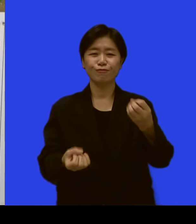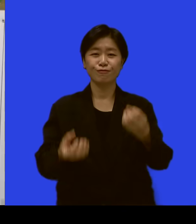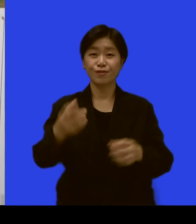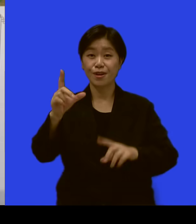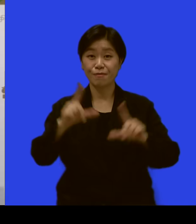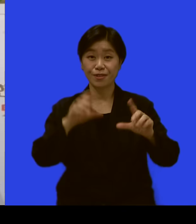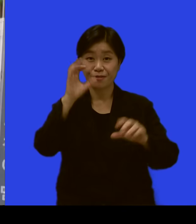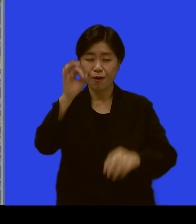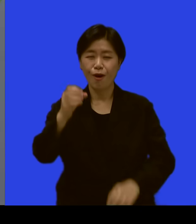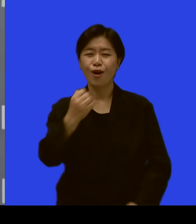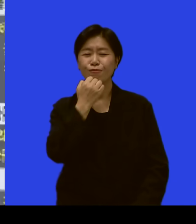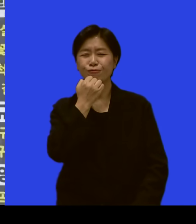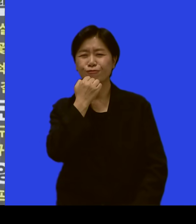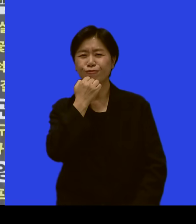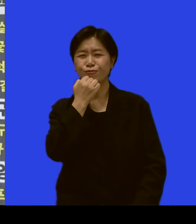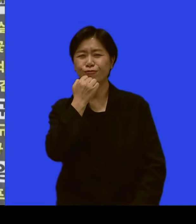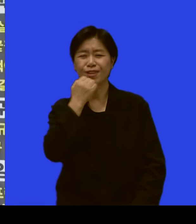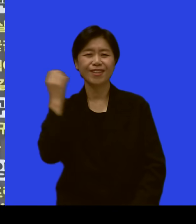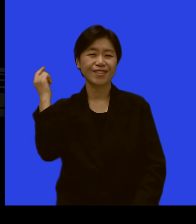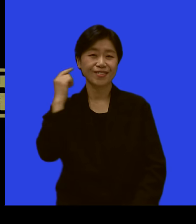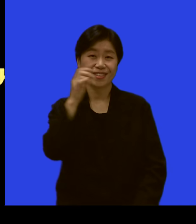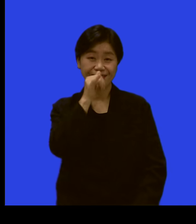오렌지 만원어치 사면 하나 더 드려요.